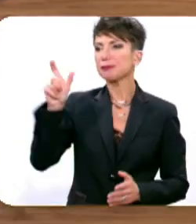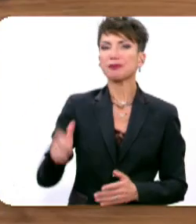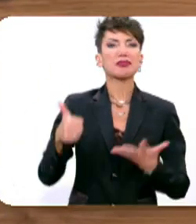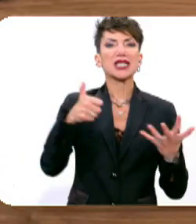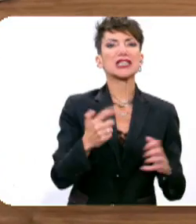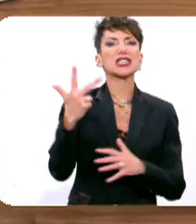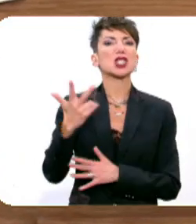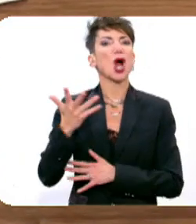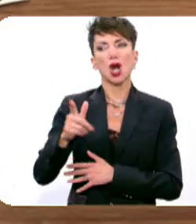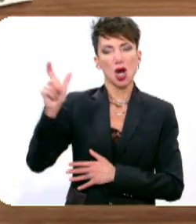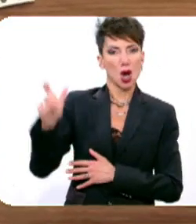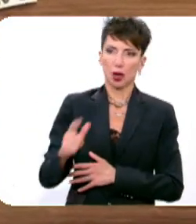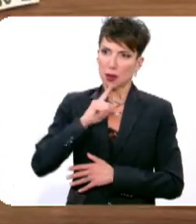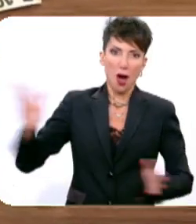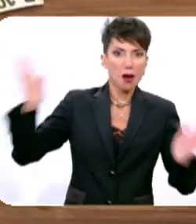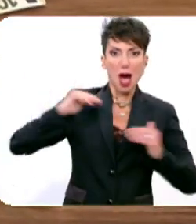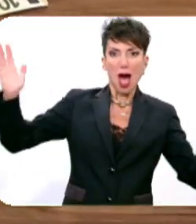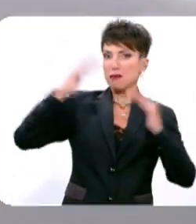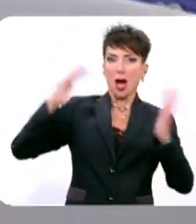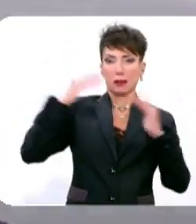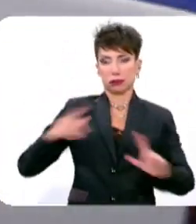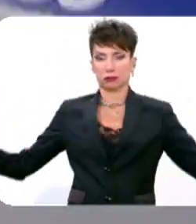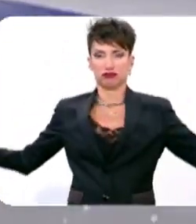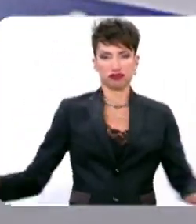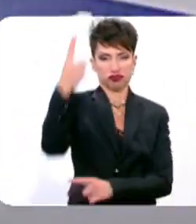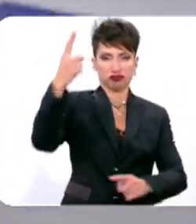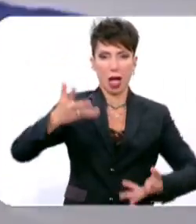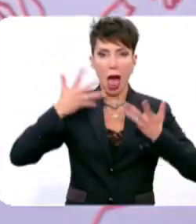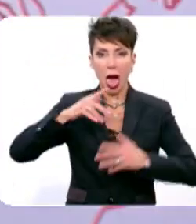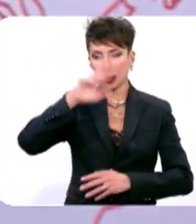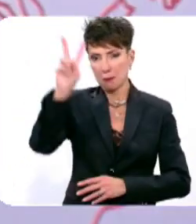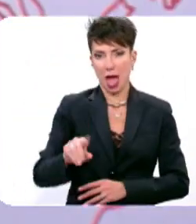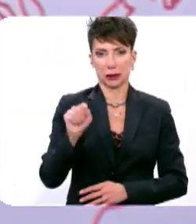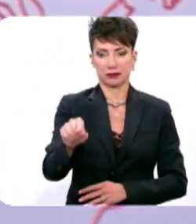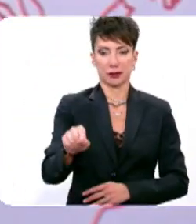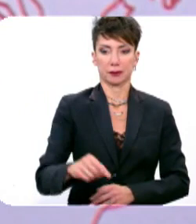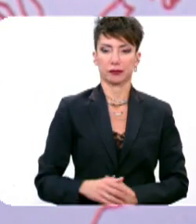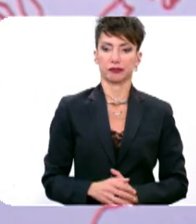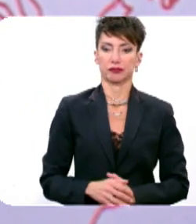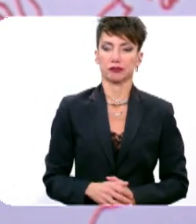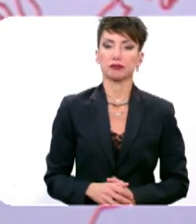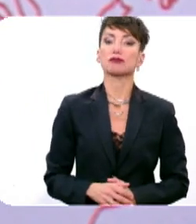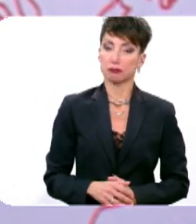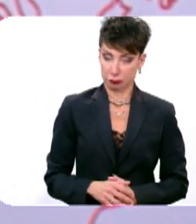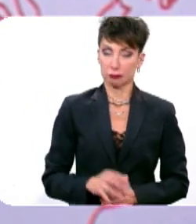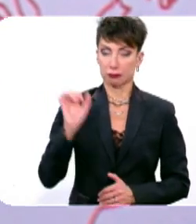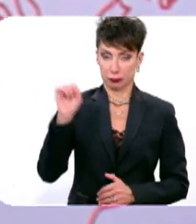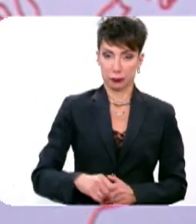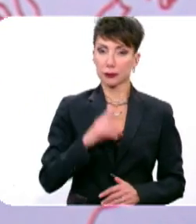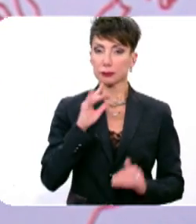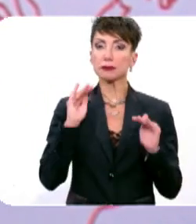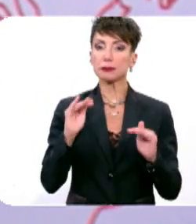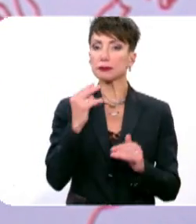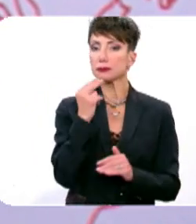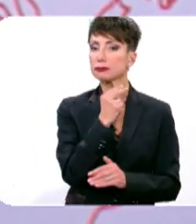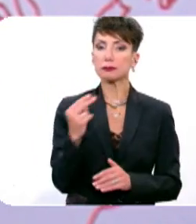των αστυνομικών αρνήθηκε τις κατηγορίες, θα οδηγηθεί στον ανακριτή την Παρασκευή. Λοιπόν, θα μείνουμε σε αυτή τη νέα υπόθεση διαφθοράς για να δούμε